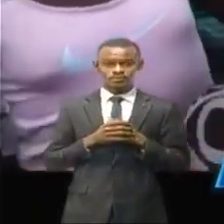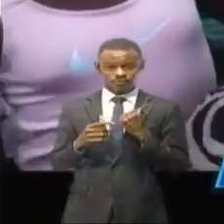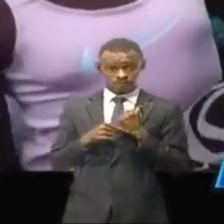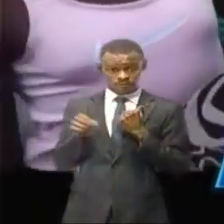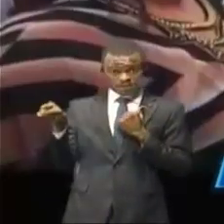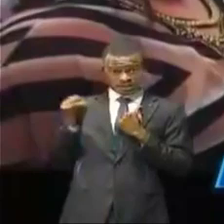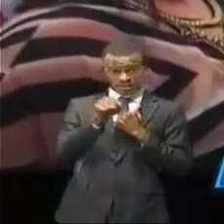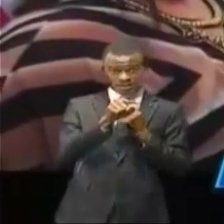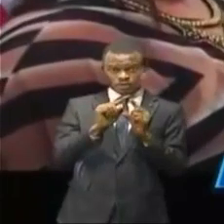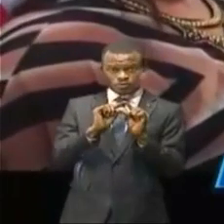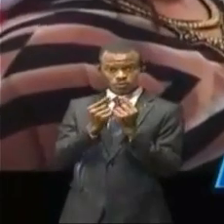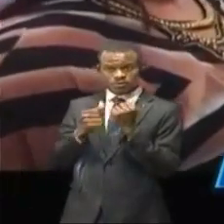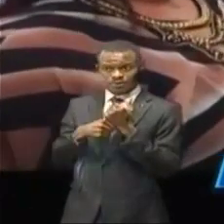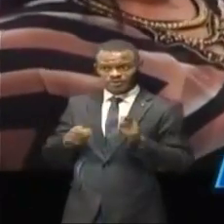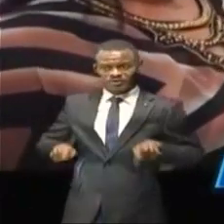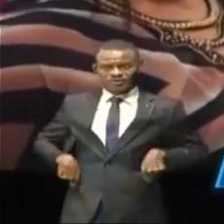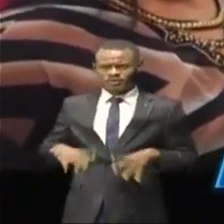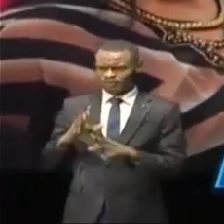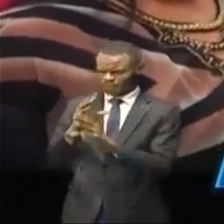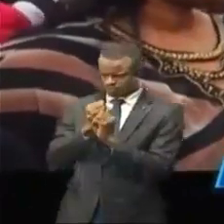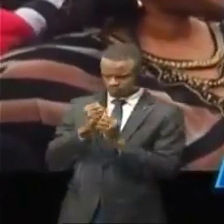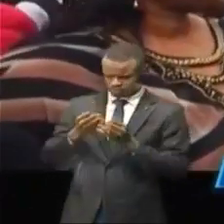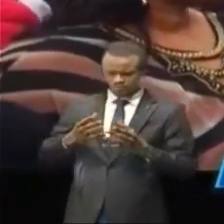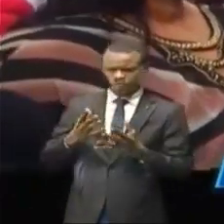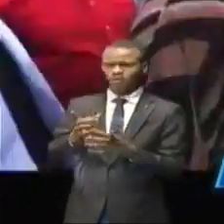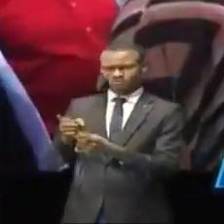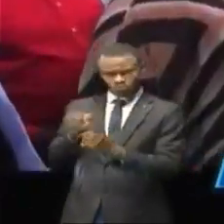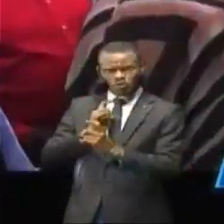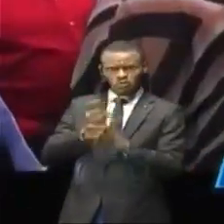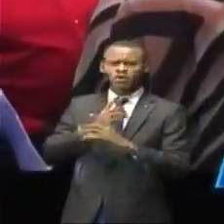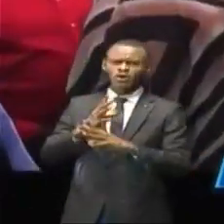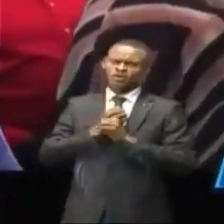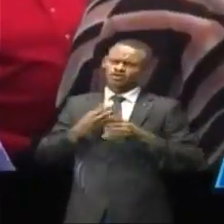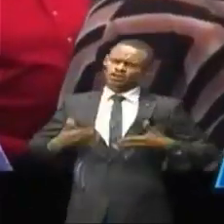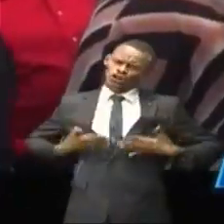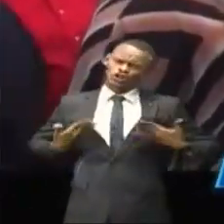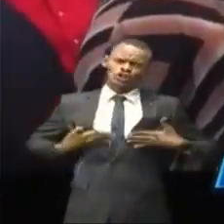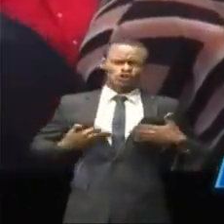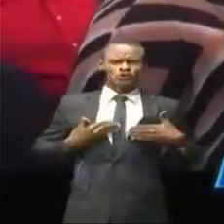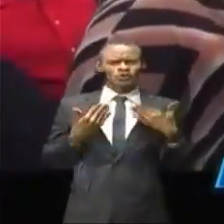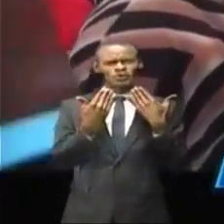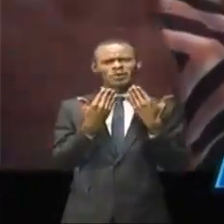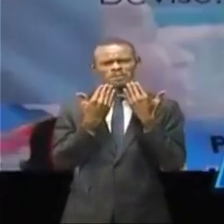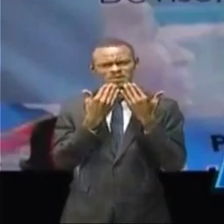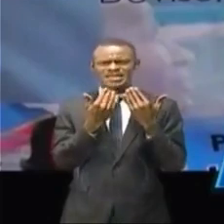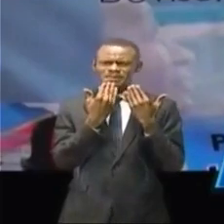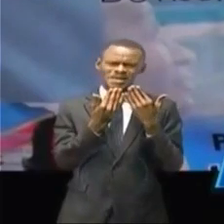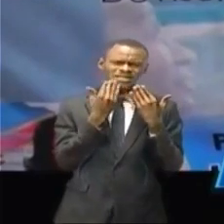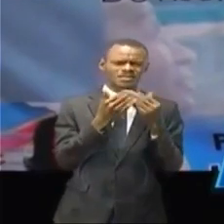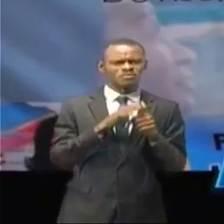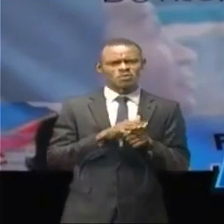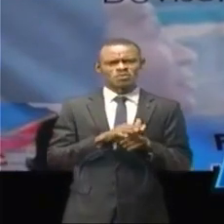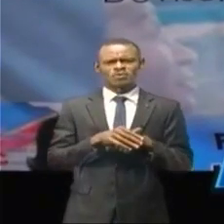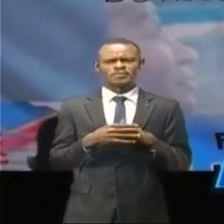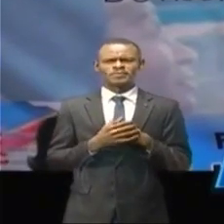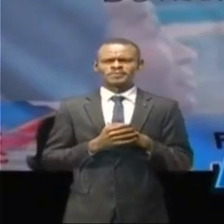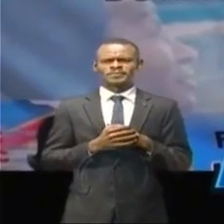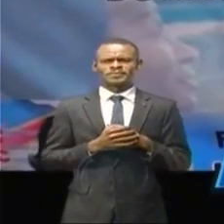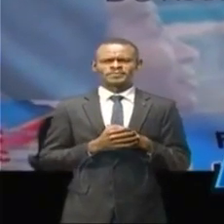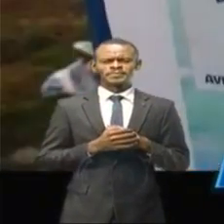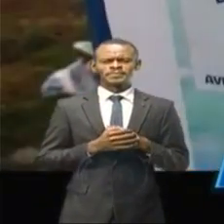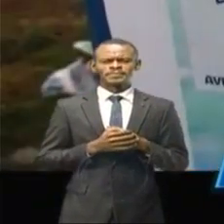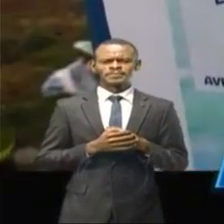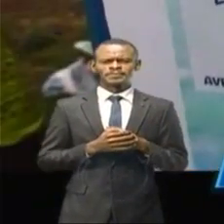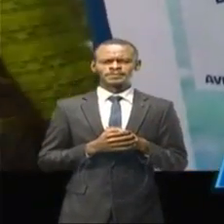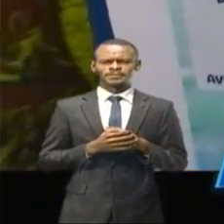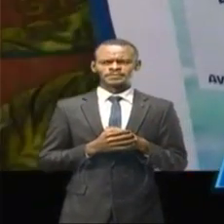reçu avec satisfaction cette assistance tout en insistant sur le rétablissement de la paix pour retourner chez eux. Signalons que l'Alliance pour le progrès du